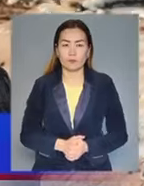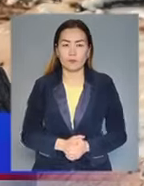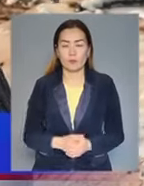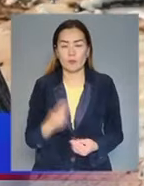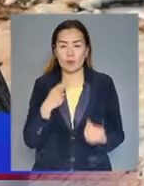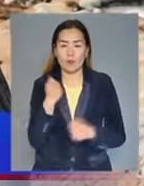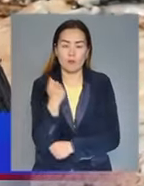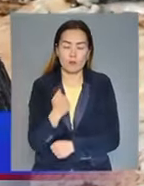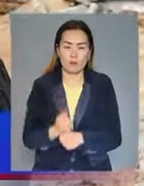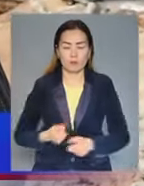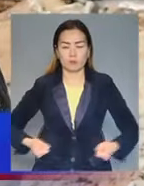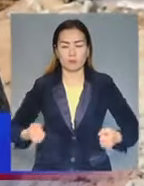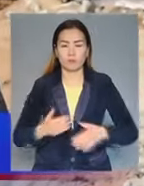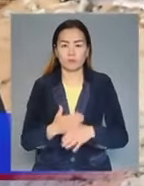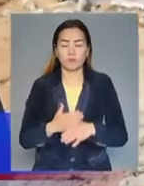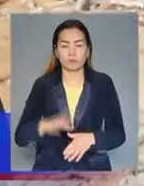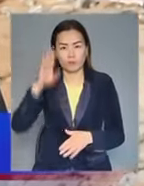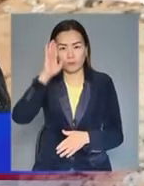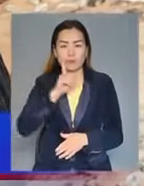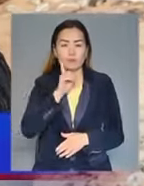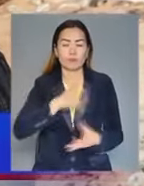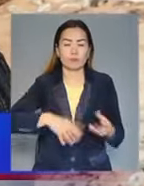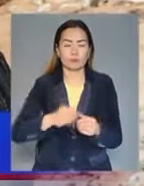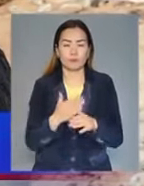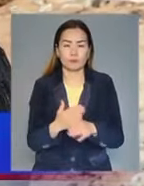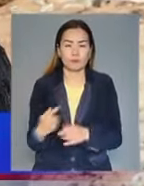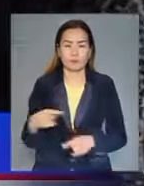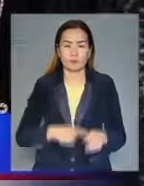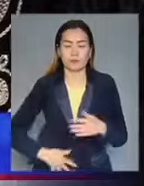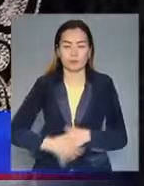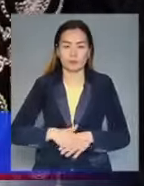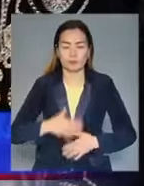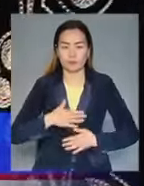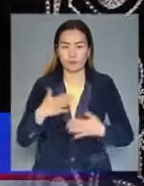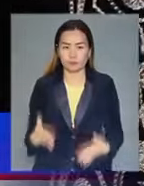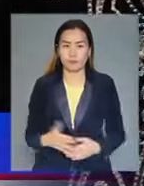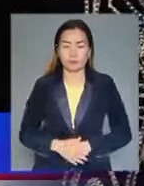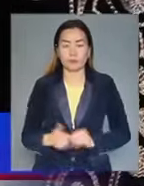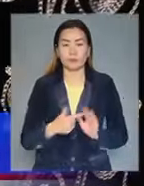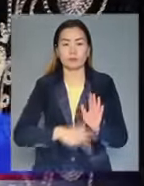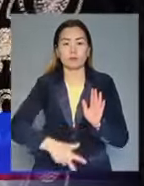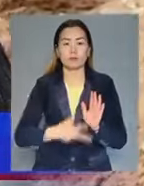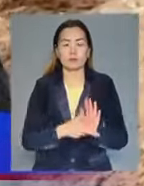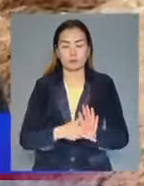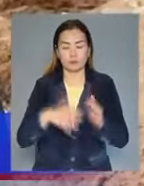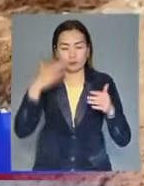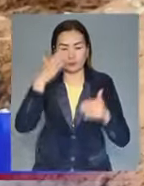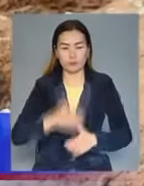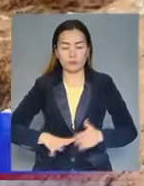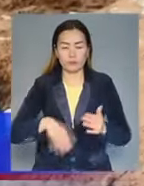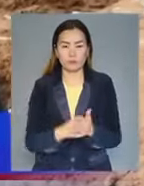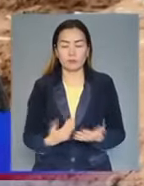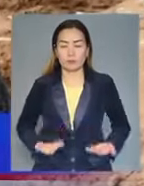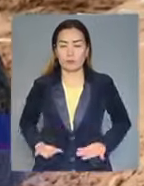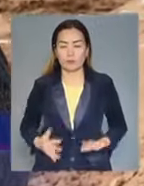келіп, қапшықтың аузын ұстасып, жігіттер барлығы көмектесіп жатыр. Елге ризамыз. 78 жылы келін болып осы ауылға түсіп едім, содан